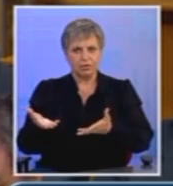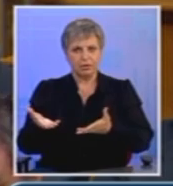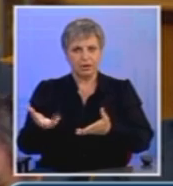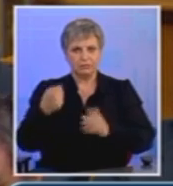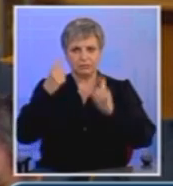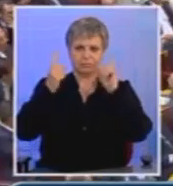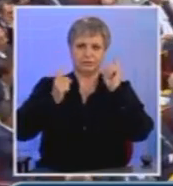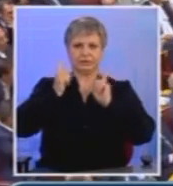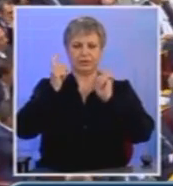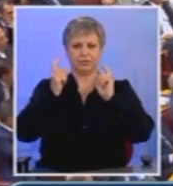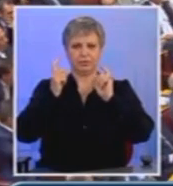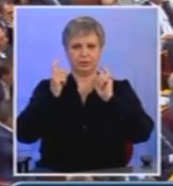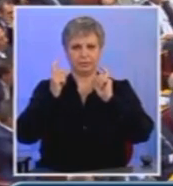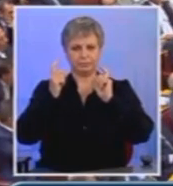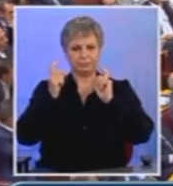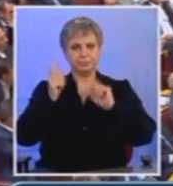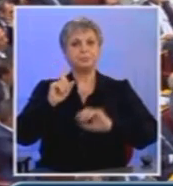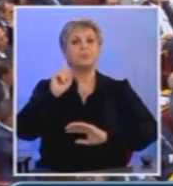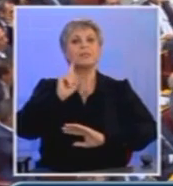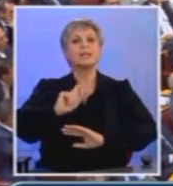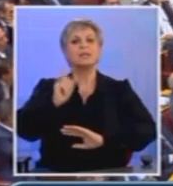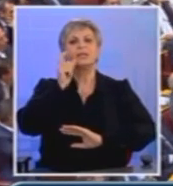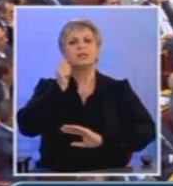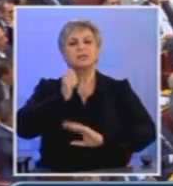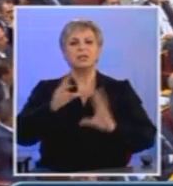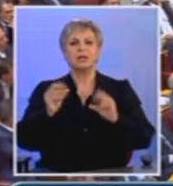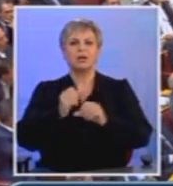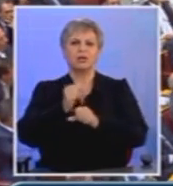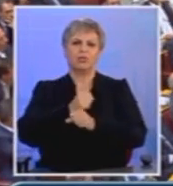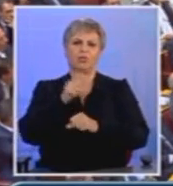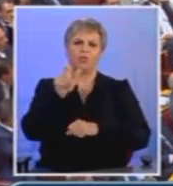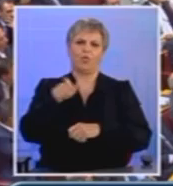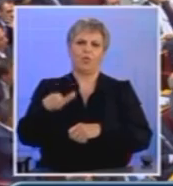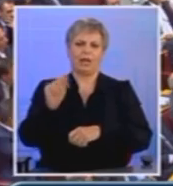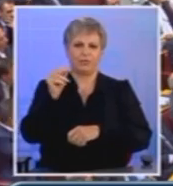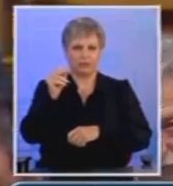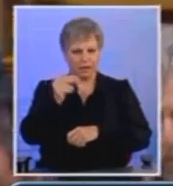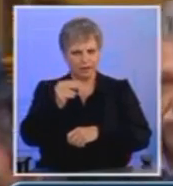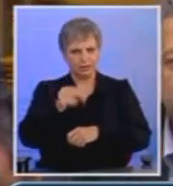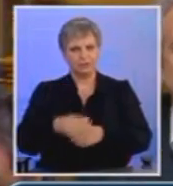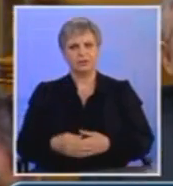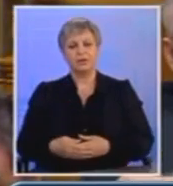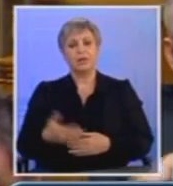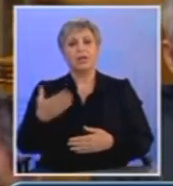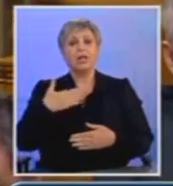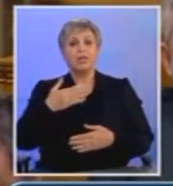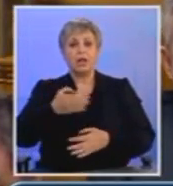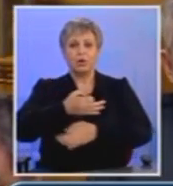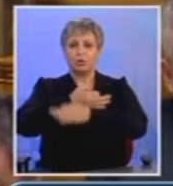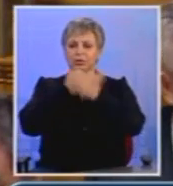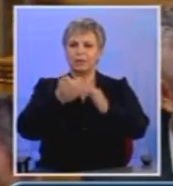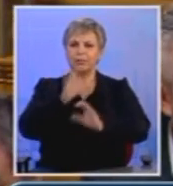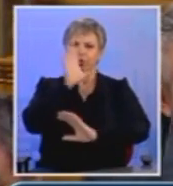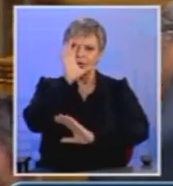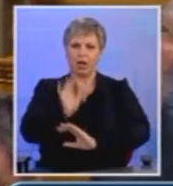τώρα κυρίες και κύριοι βουλευτές κυρίες και κύριοι συνάδελφοι θα ήθελα με ειλικρίνεια να θέσω